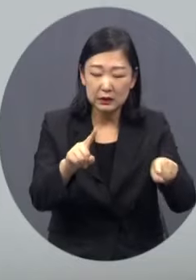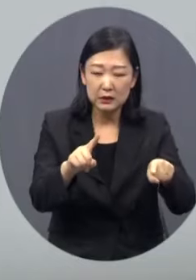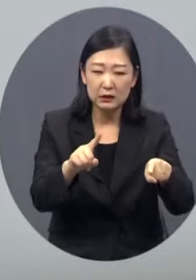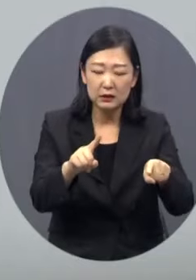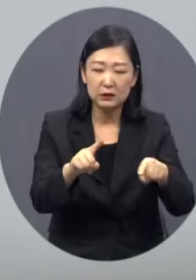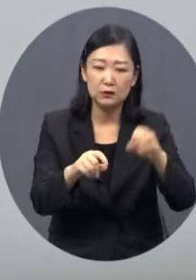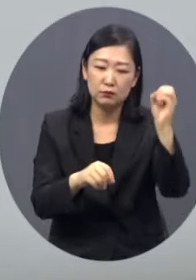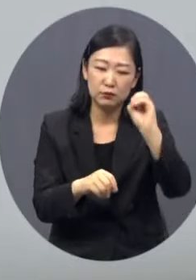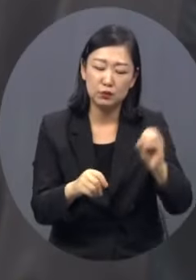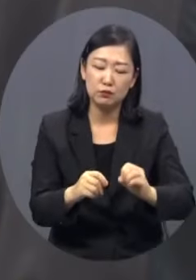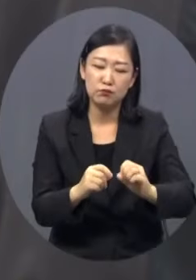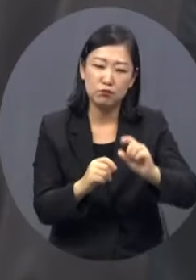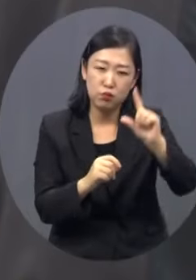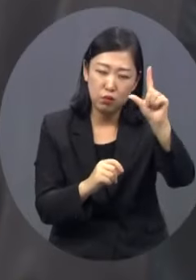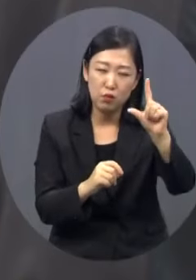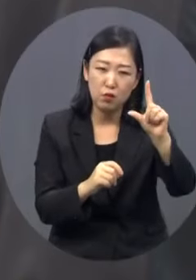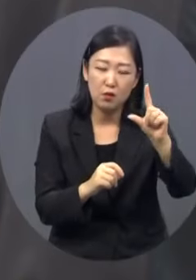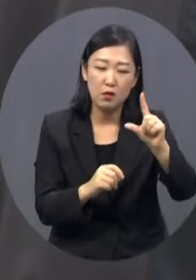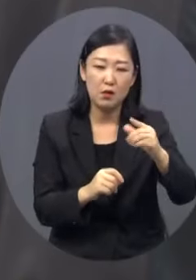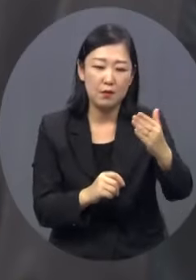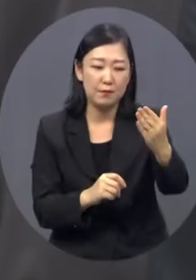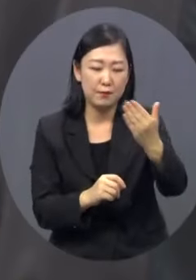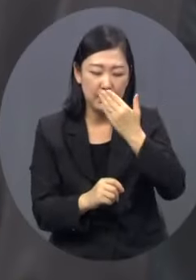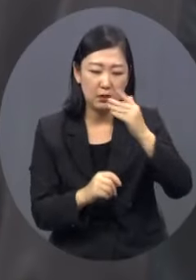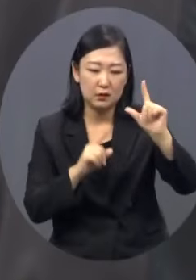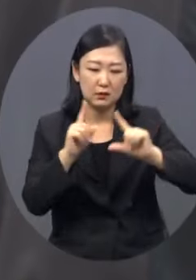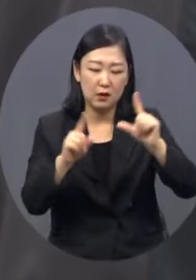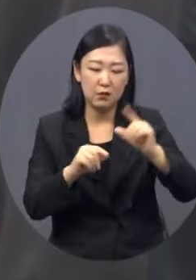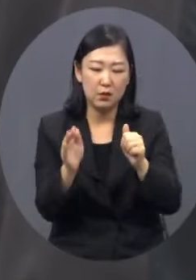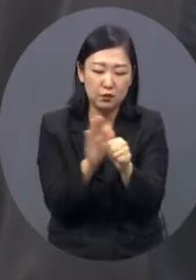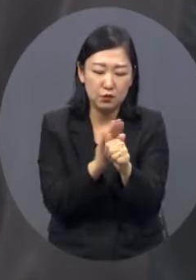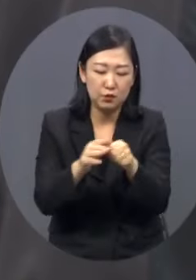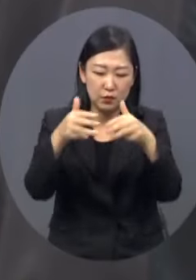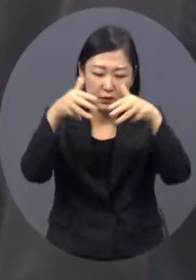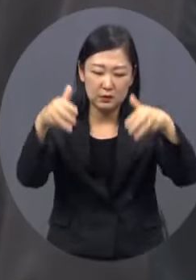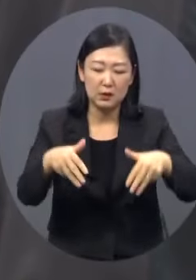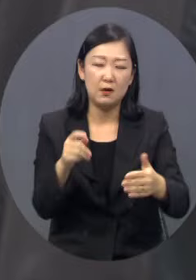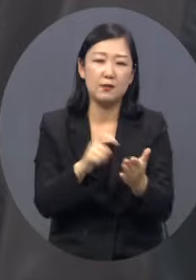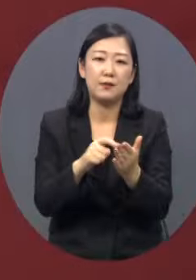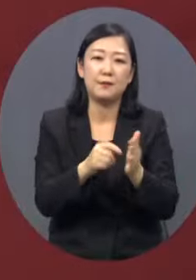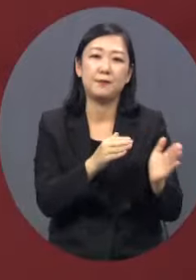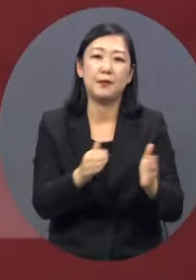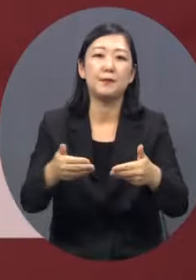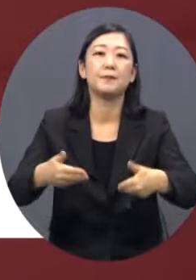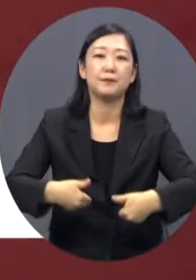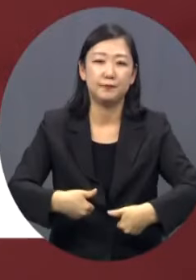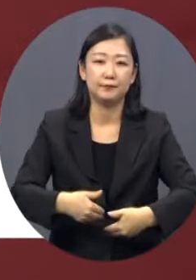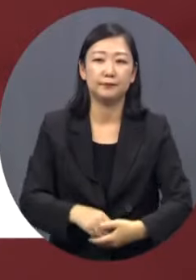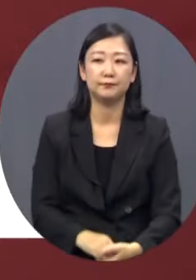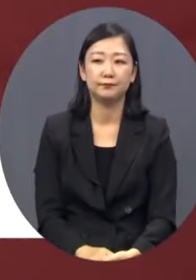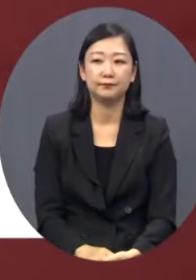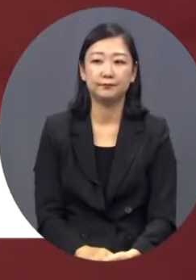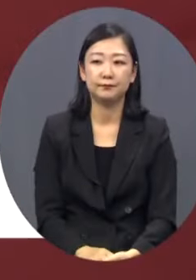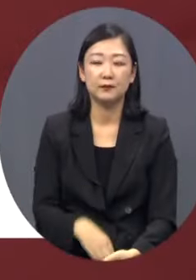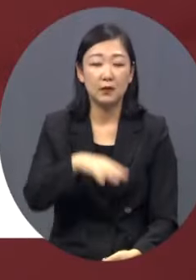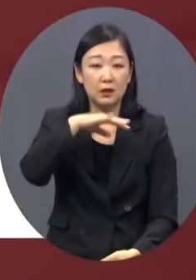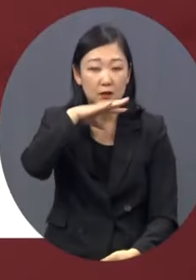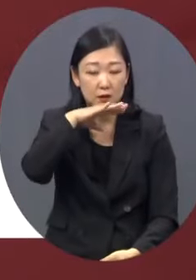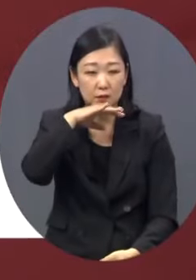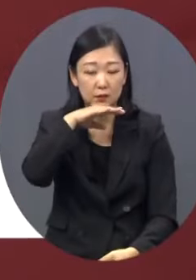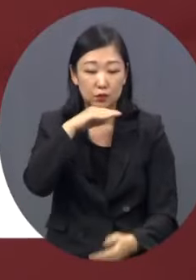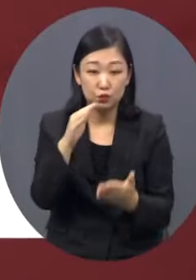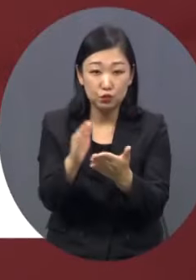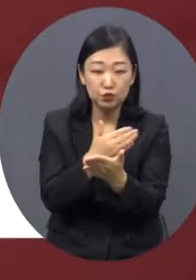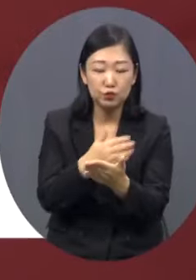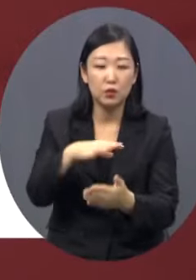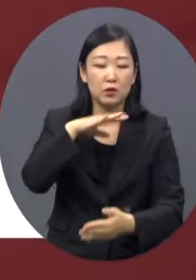높아 닥칠 상황에 대비한 돌봄 체계를 서둘러 마련해야 한다는 지적이 나옵니다 연령 집단별로 구분 봤을 때